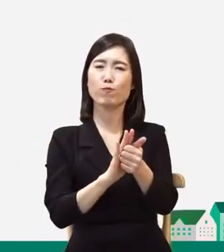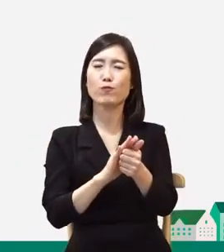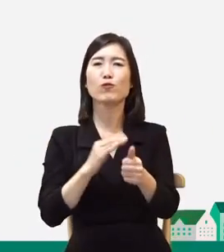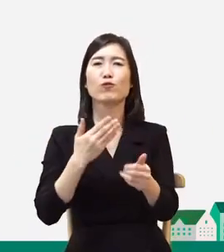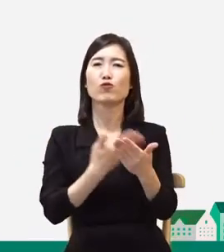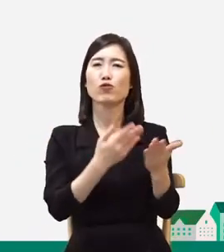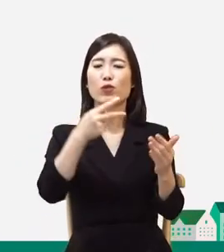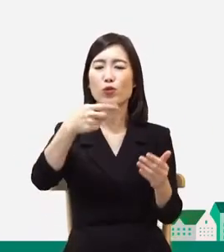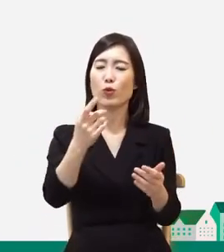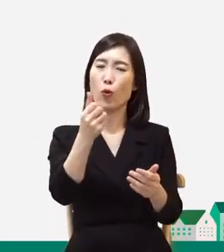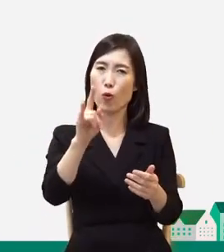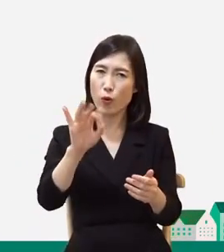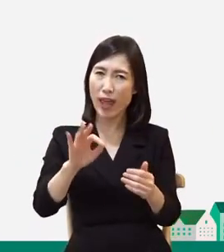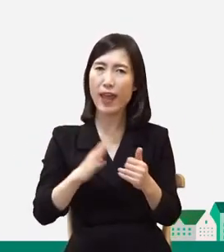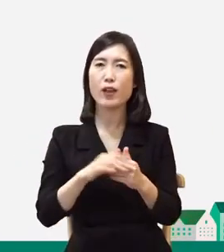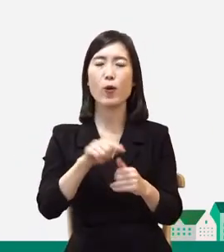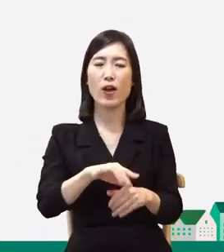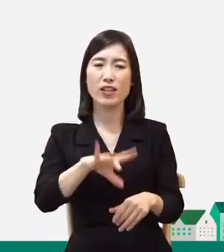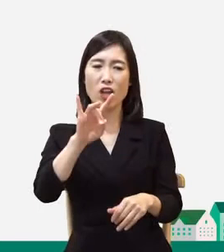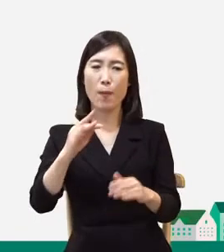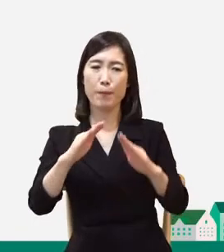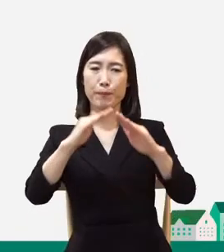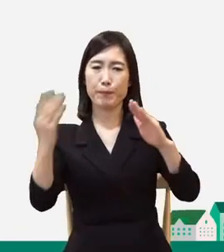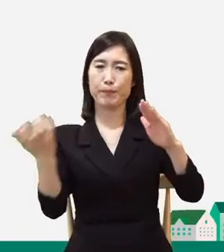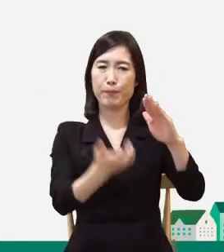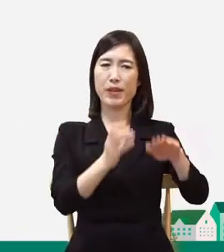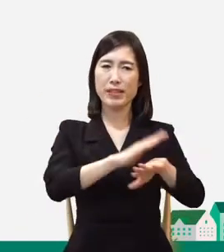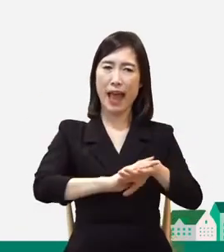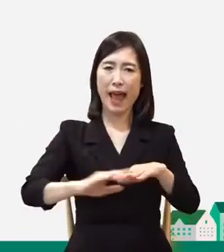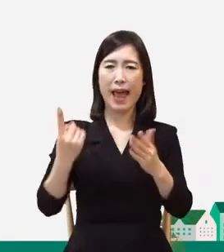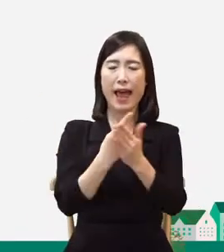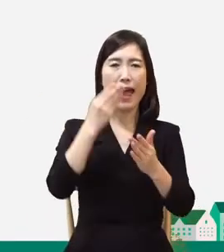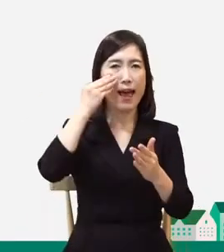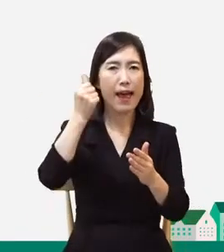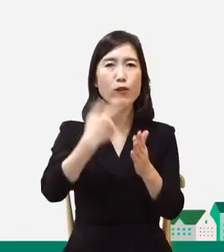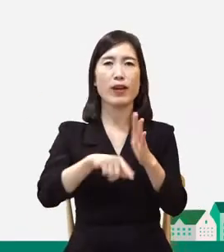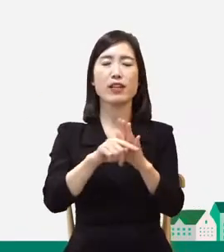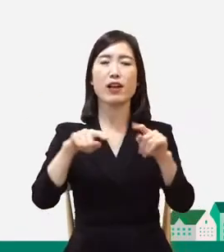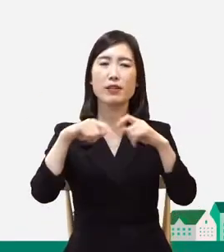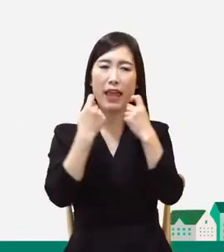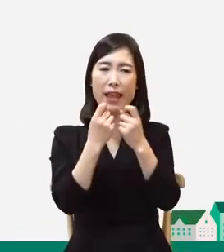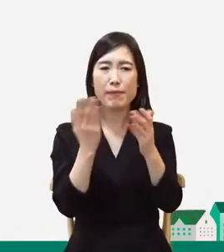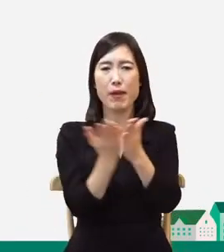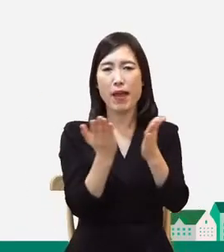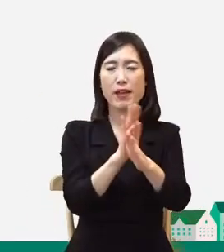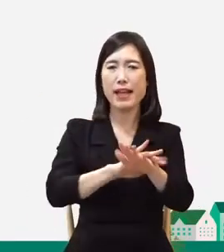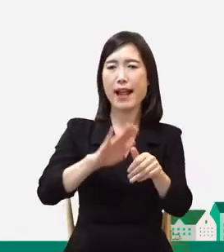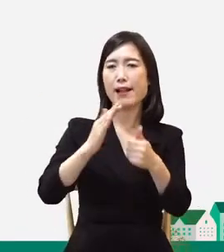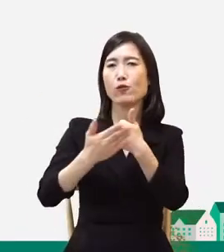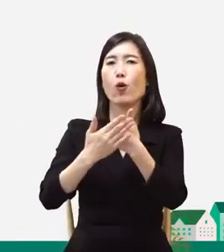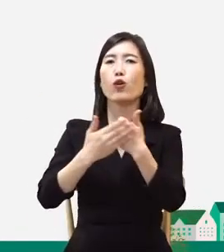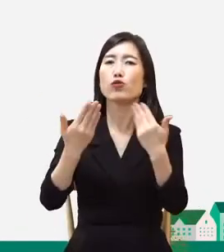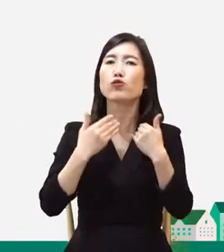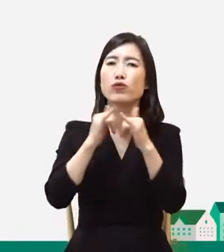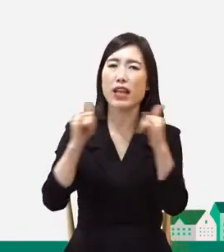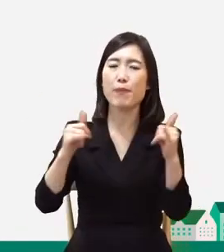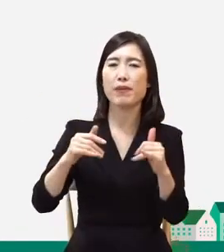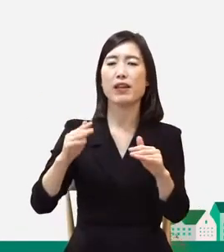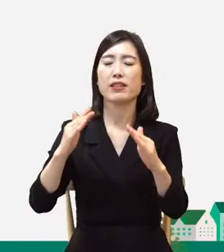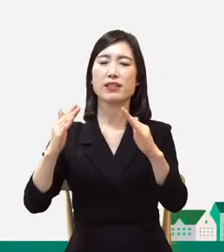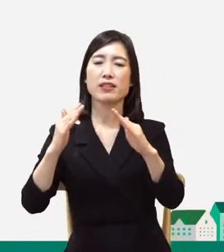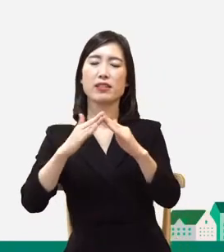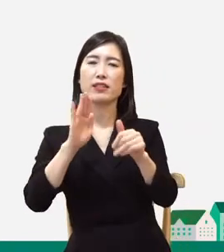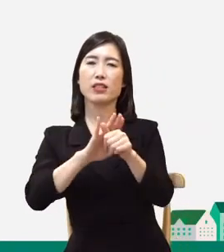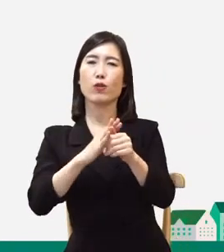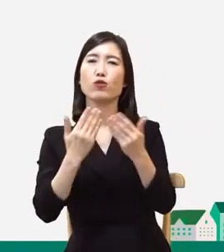동행, 지역사회 삶의 초기 정착이 잘 이루어질 수 있도록 입주민 개별 지원의 든든한 지원자가 되어주는 지원주택